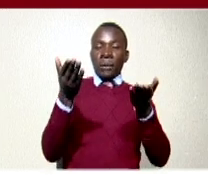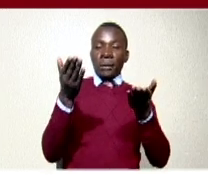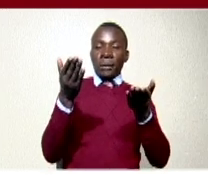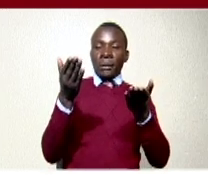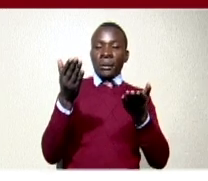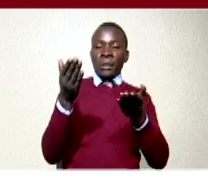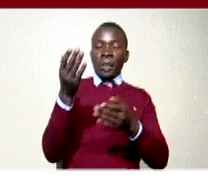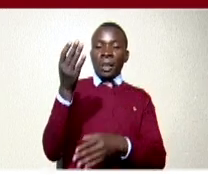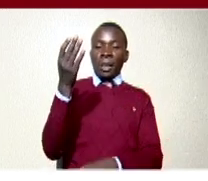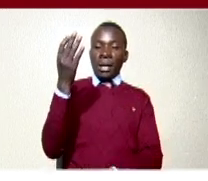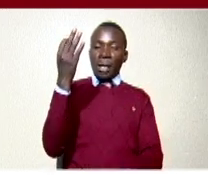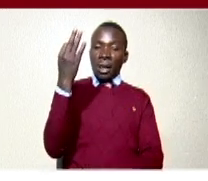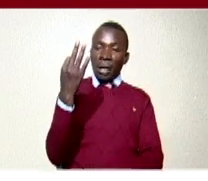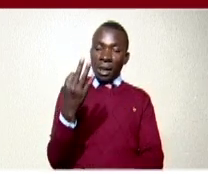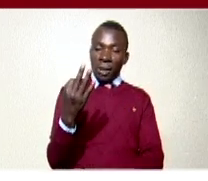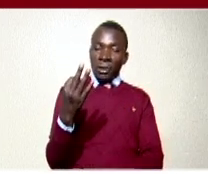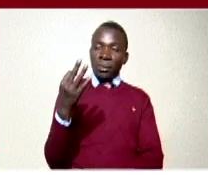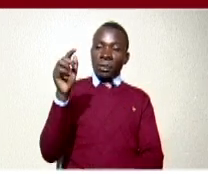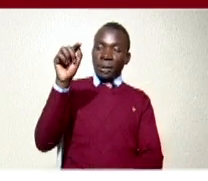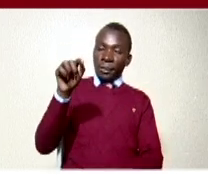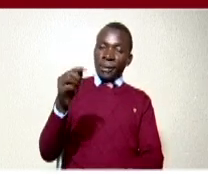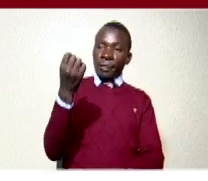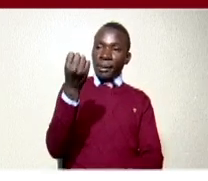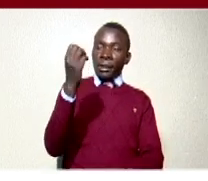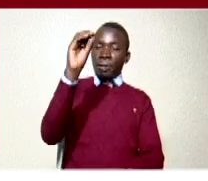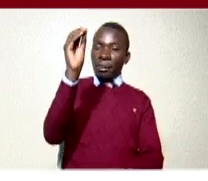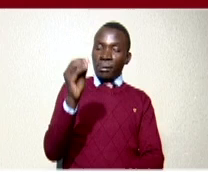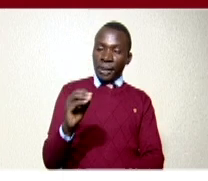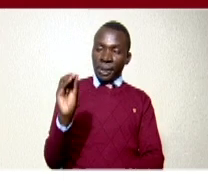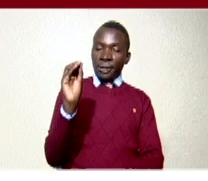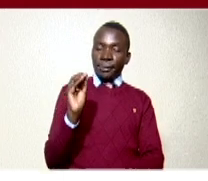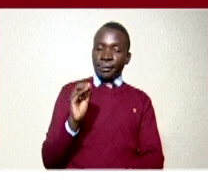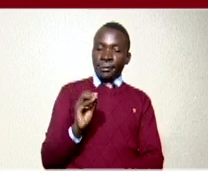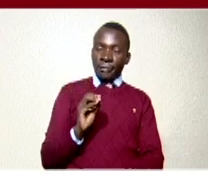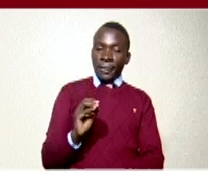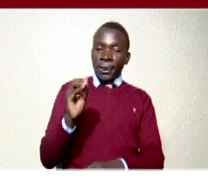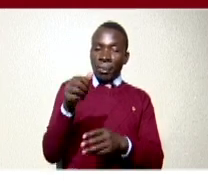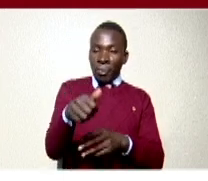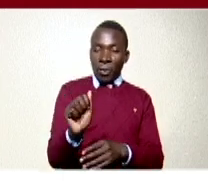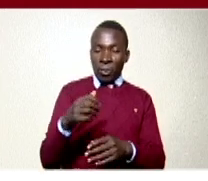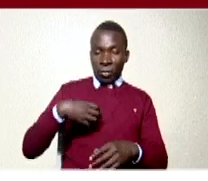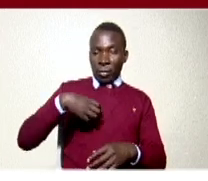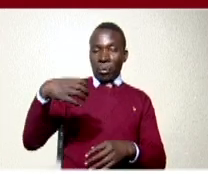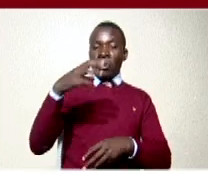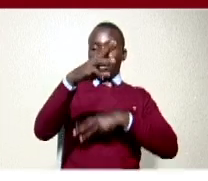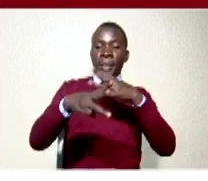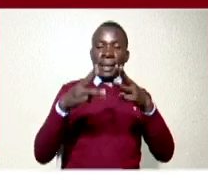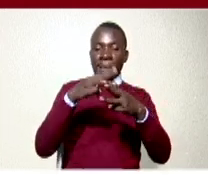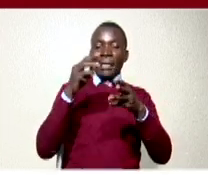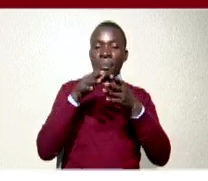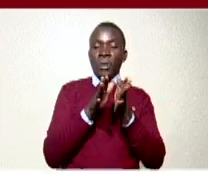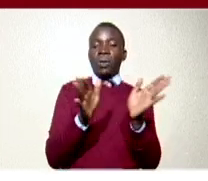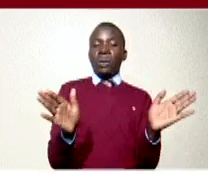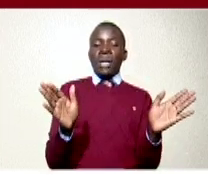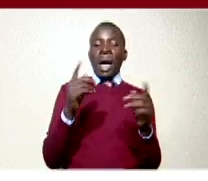rugero rwa 3.5%. ubwo ni ubukungu bw'isi muri